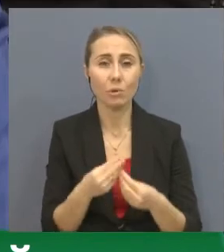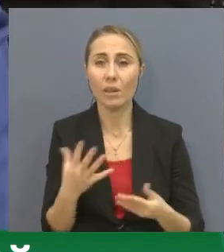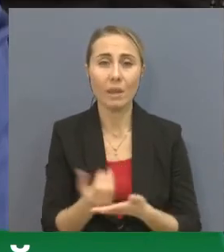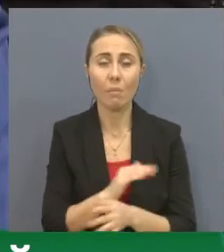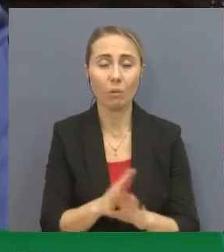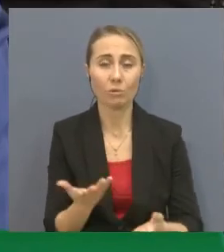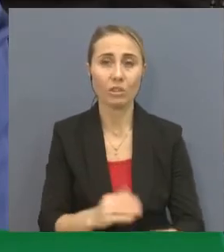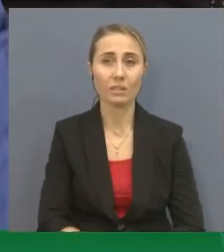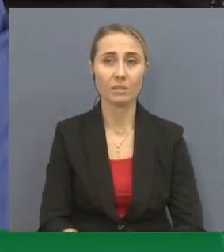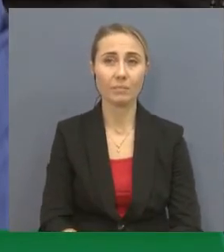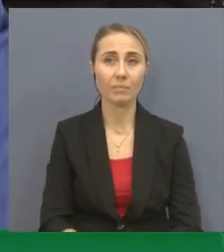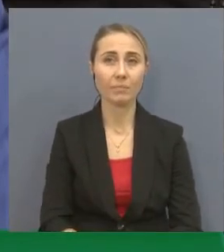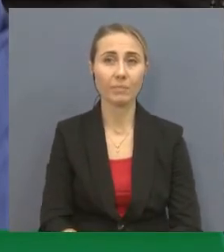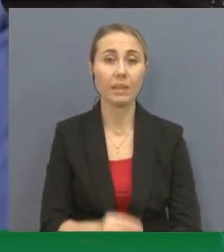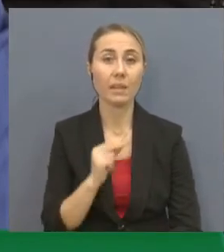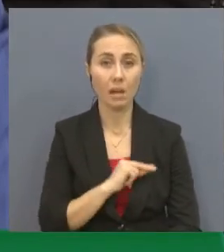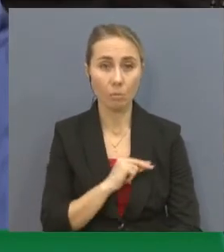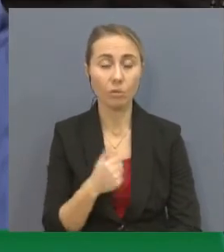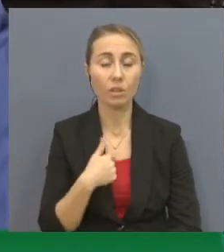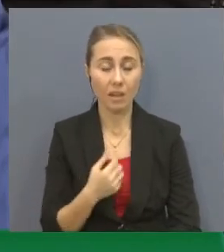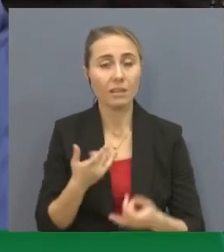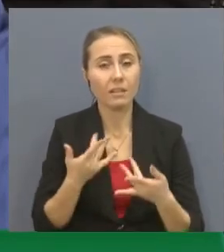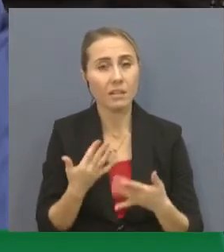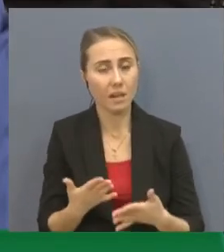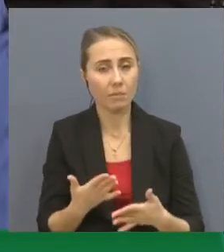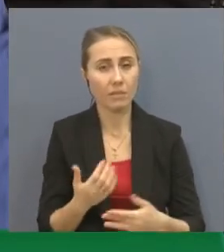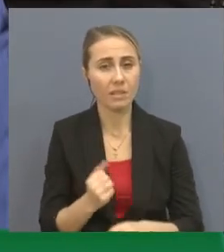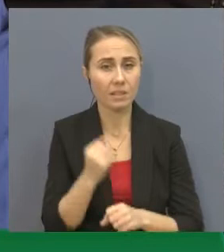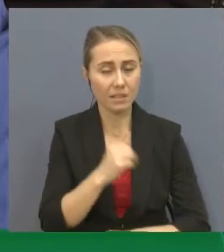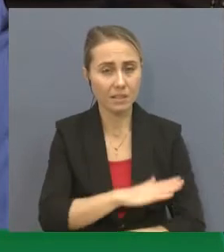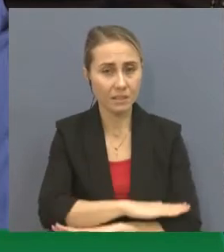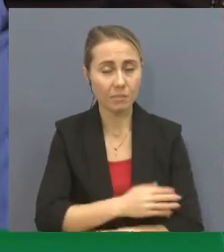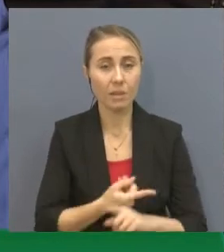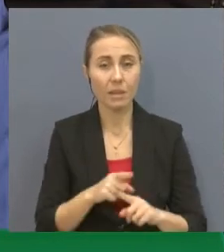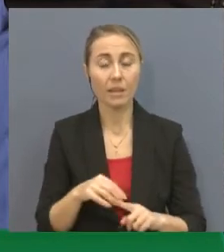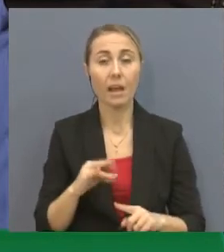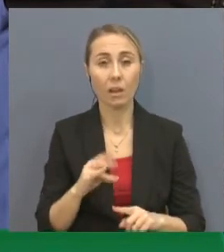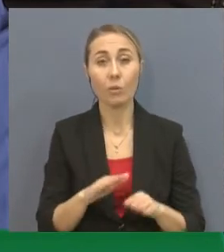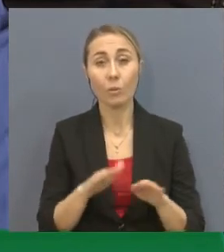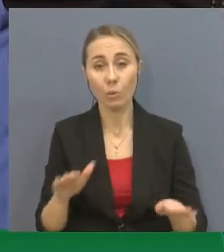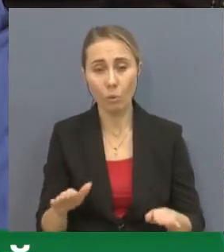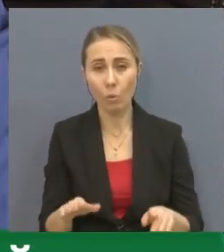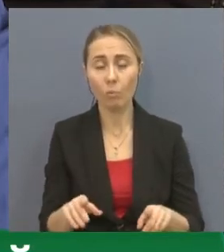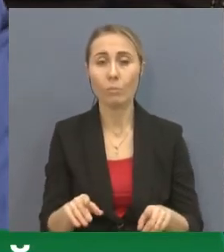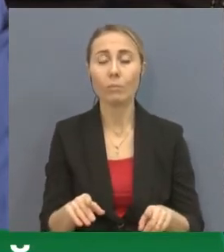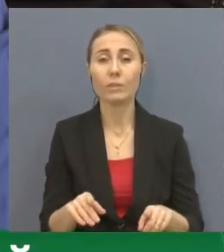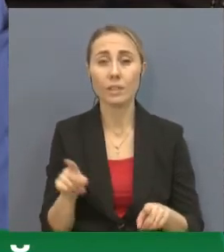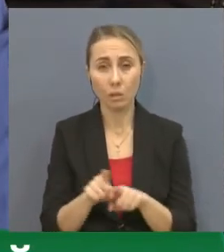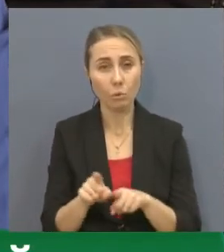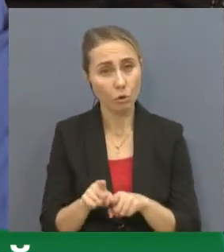работе с требовать и ну то есть дисциплина и дома пауз детей требует порядок